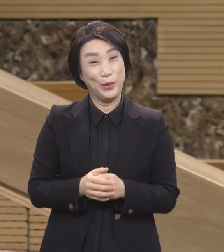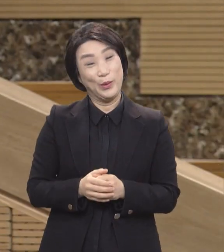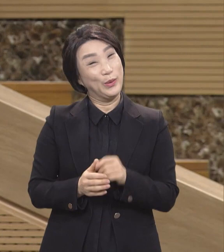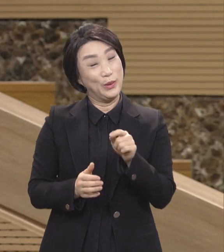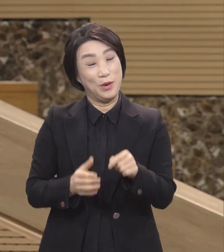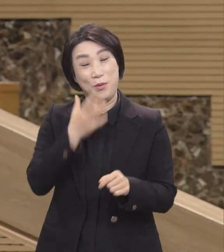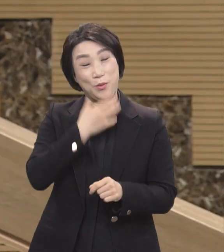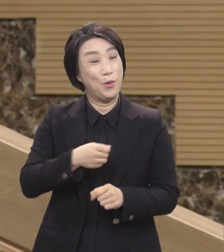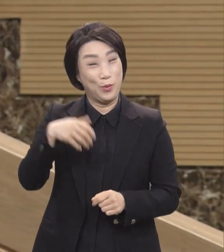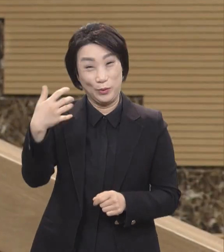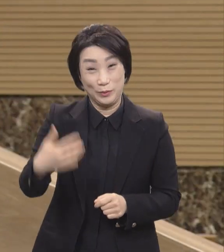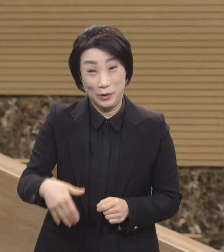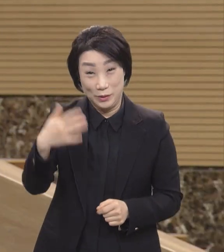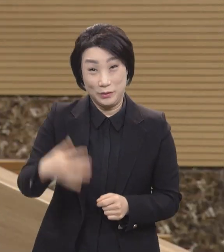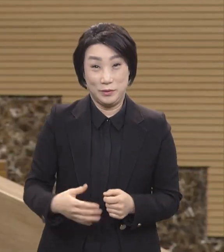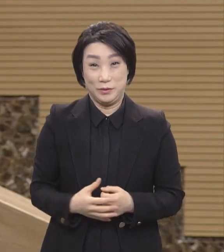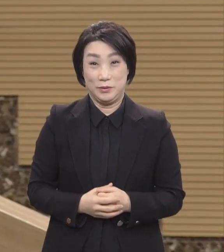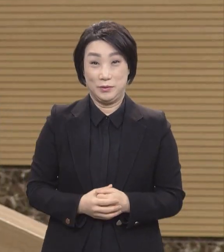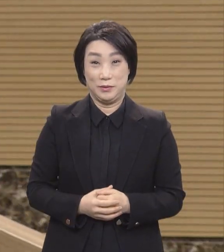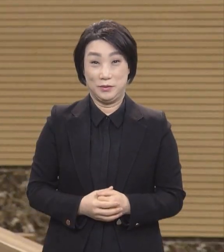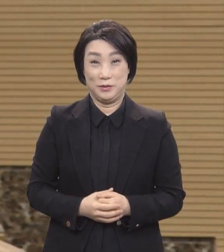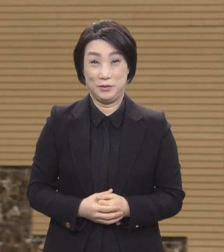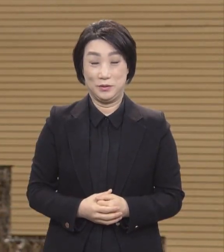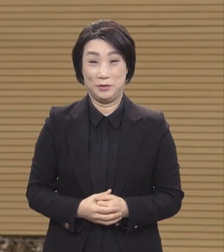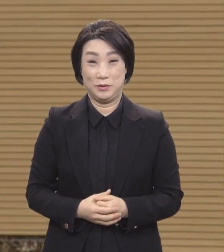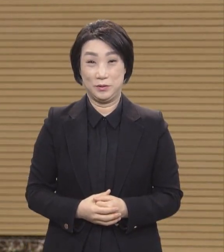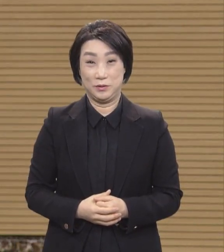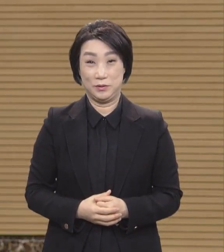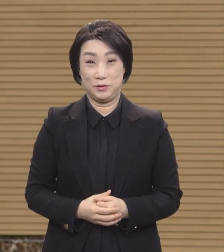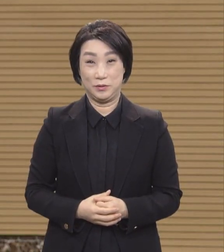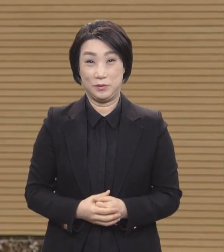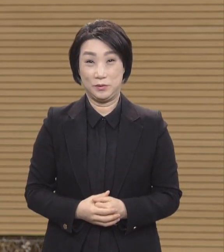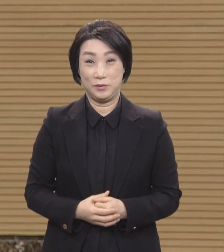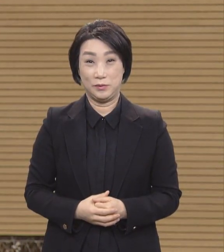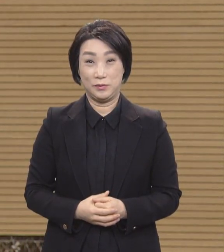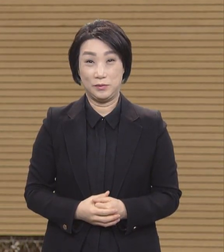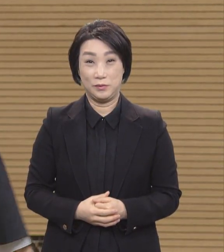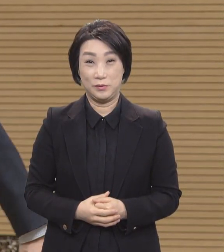어마어마한 축복입니다. 네.